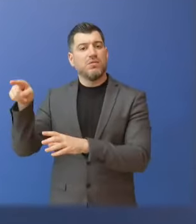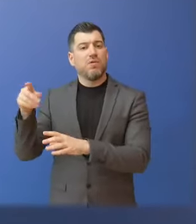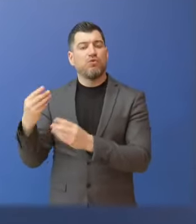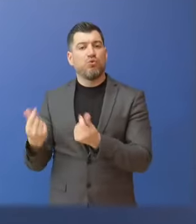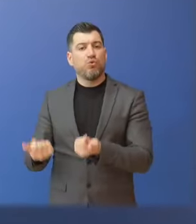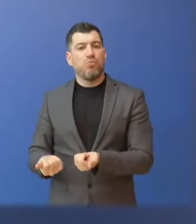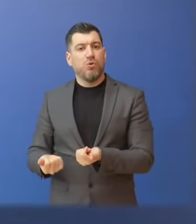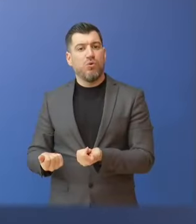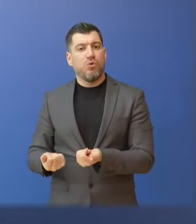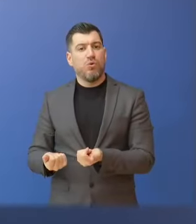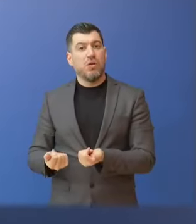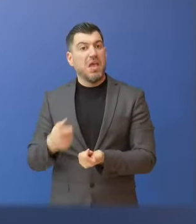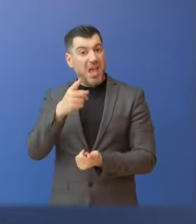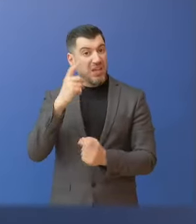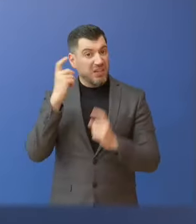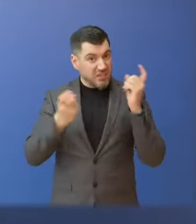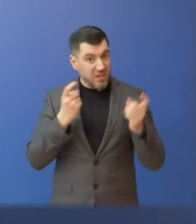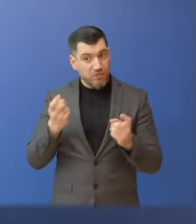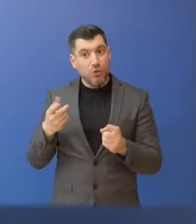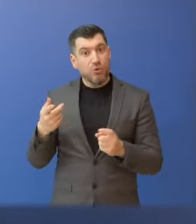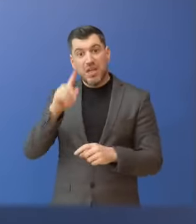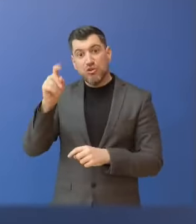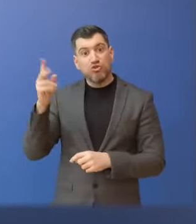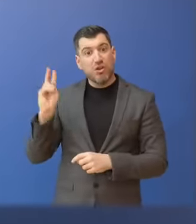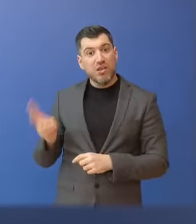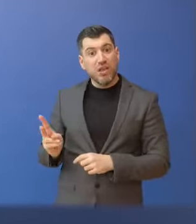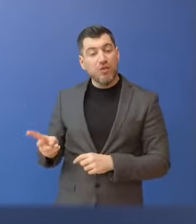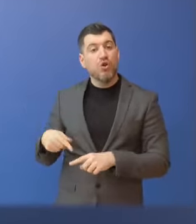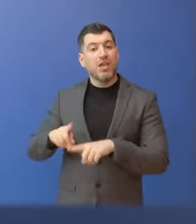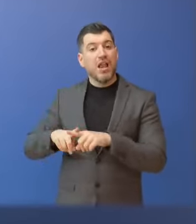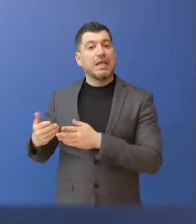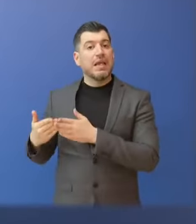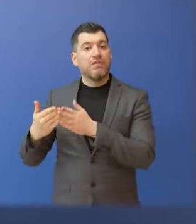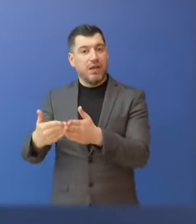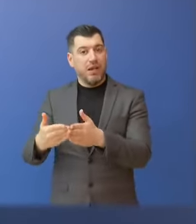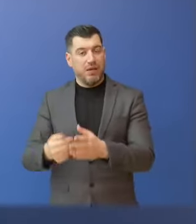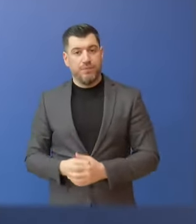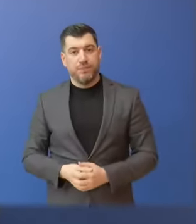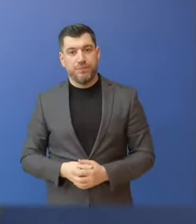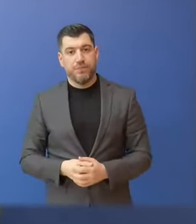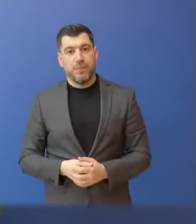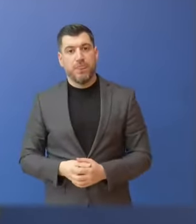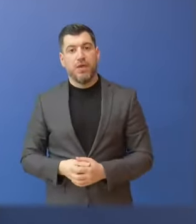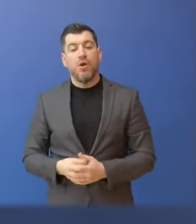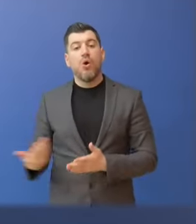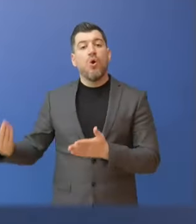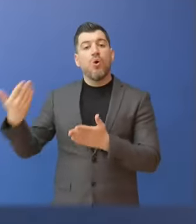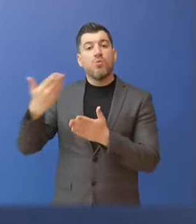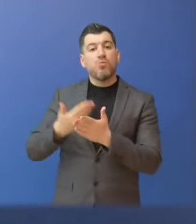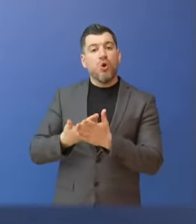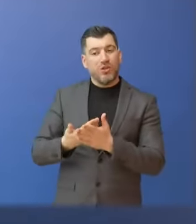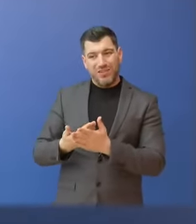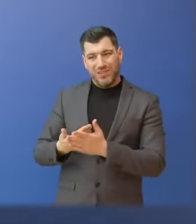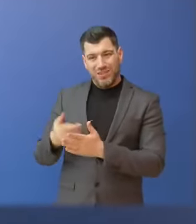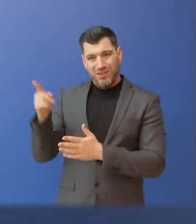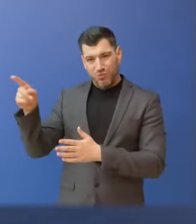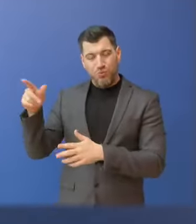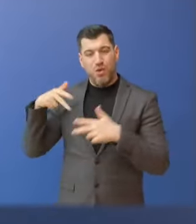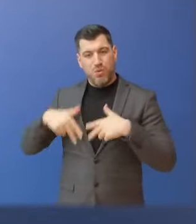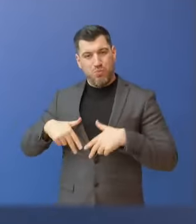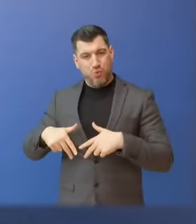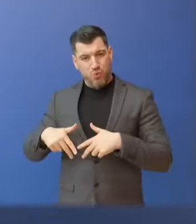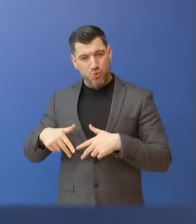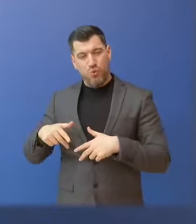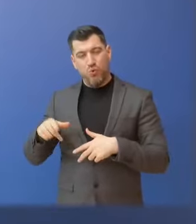σταθμίσει τους κινδύνους για τη χώρα και την ελληνική ναυτιλία ναι η πρόταση του υπουργού εθνικής άμυνας του κύριου νίκου δένδια εξυπηρετεί πλήρως